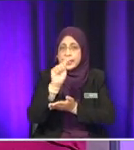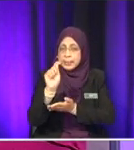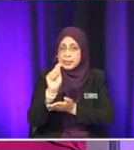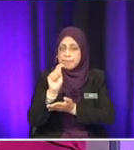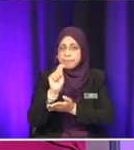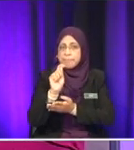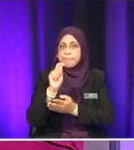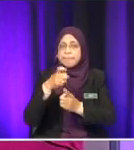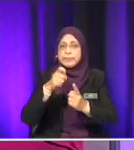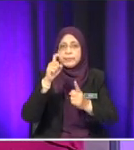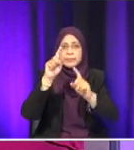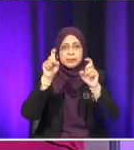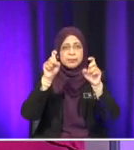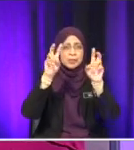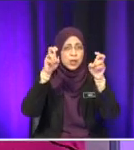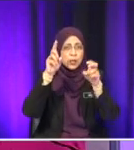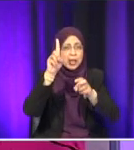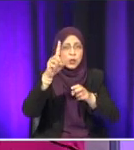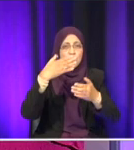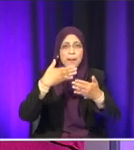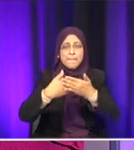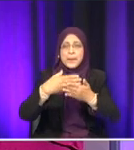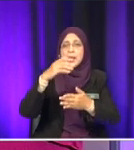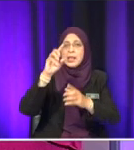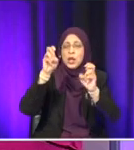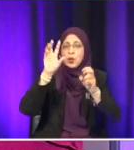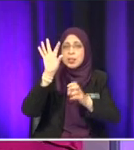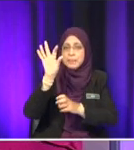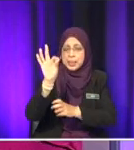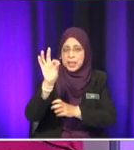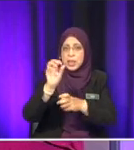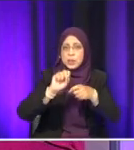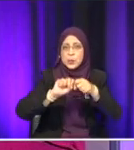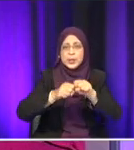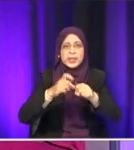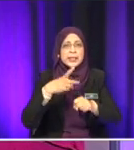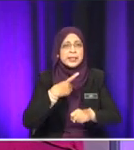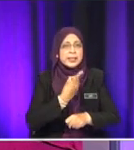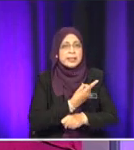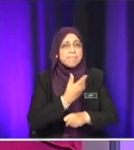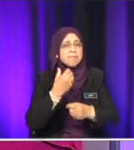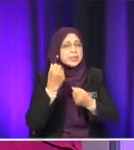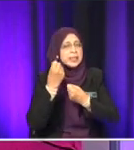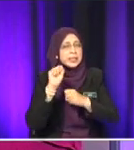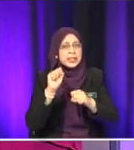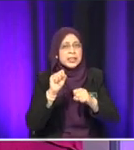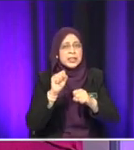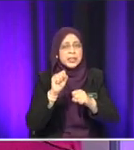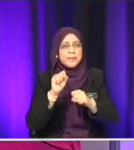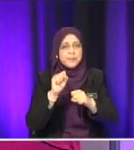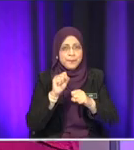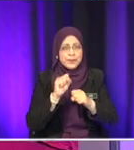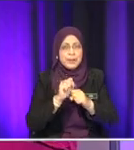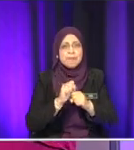daripada tajuk satu hingga ke tajuk 9 itu sendiri supaya kita ada persediaan yang cukup untuk menghadapi